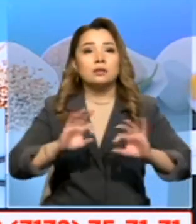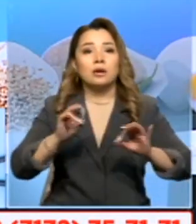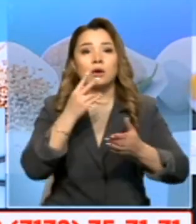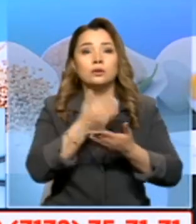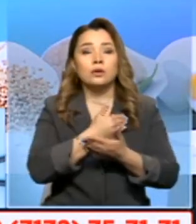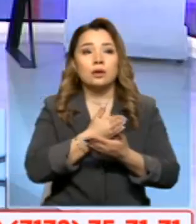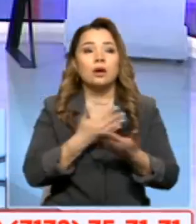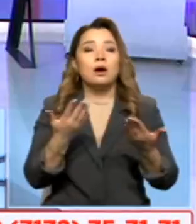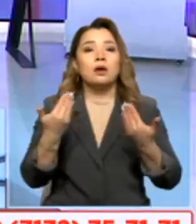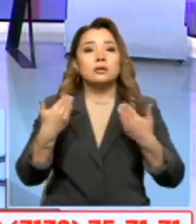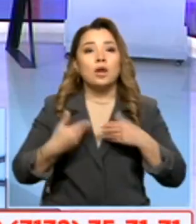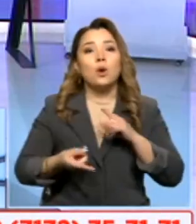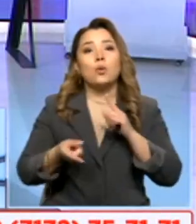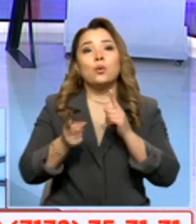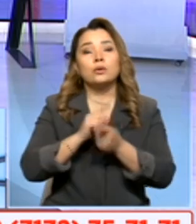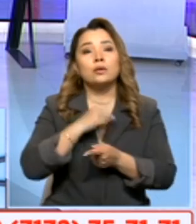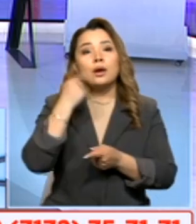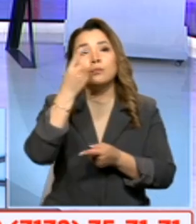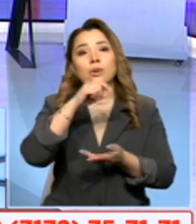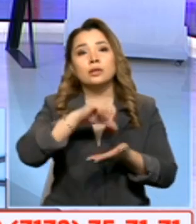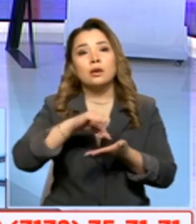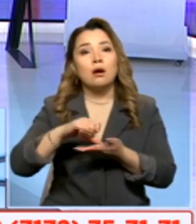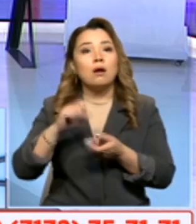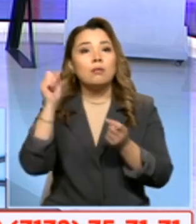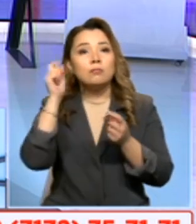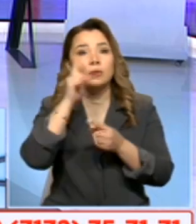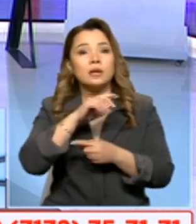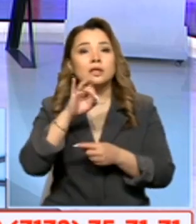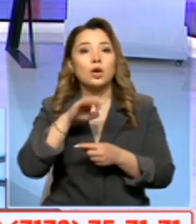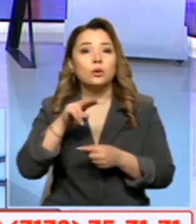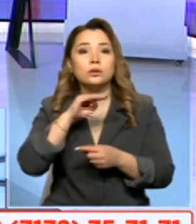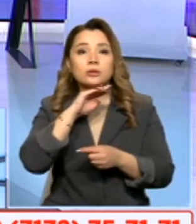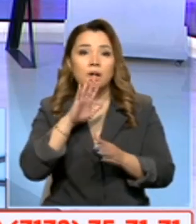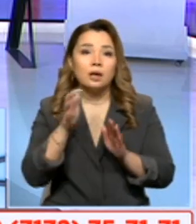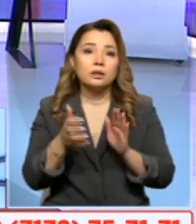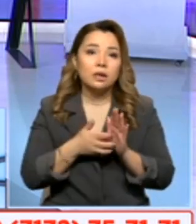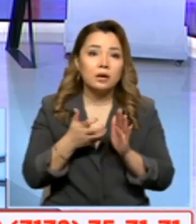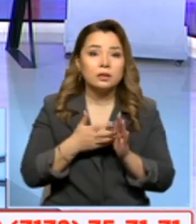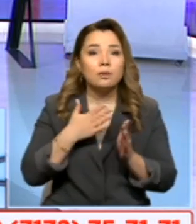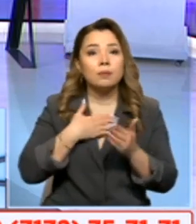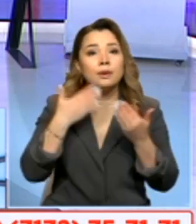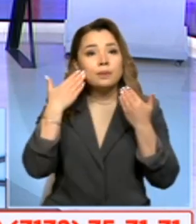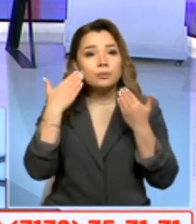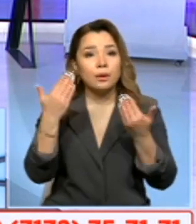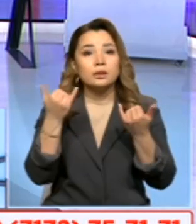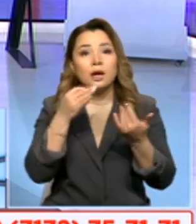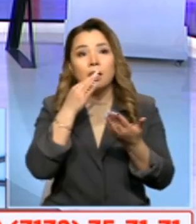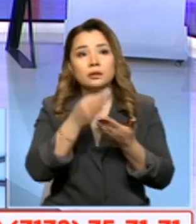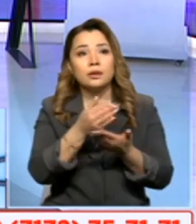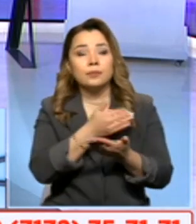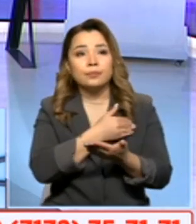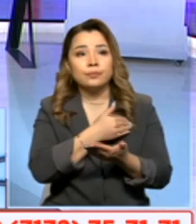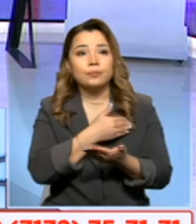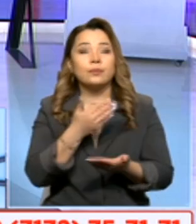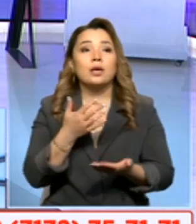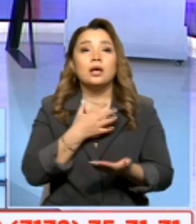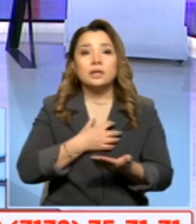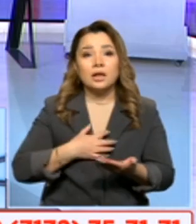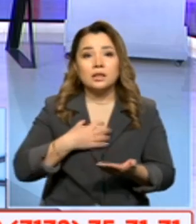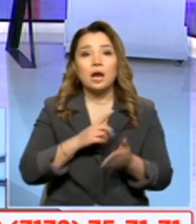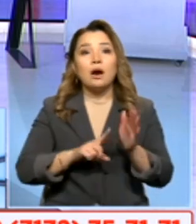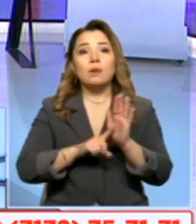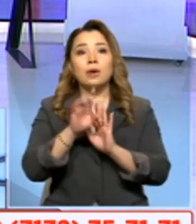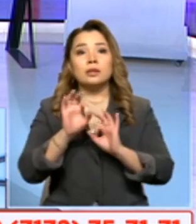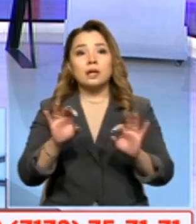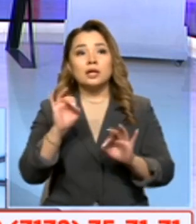біздің ағзамызда қандай өзгерістер, қандай белгілерден білеміз? Йод жетсе ме, жетіспей ме, мен білмеймін мысалы, иә, өз ағзамда. Негізінде біз басында